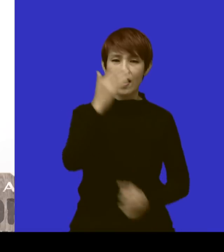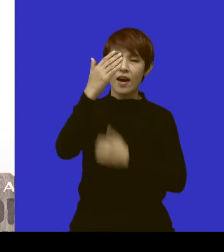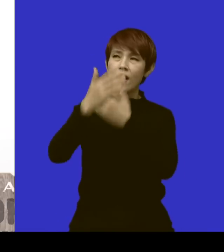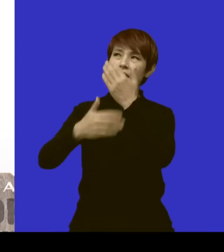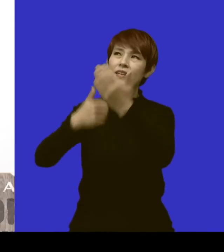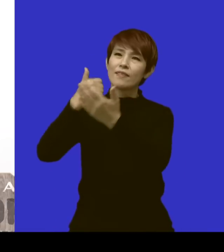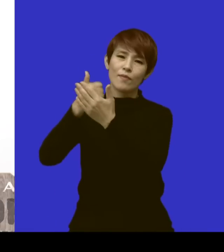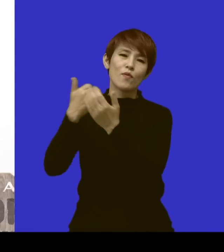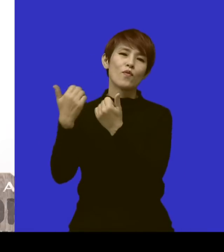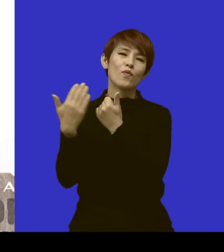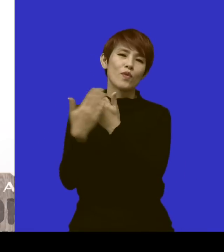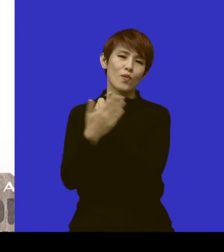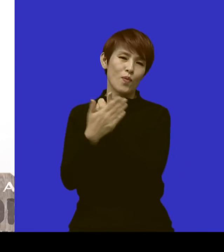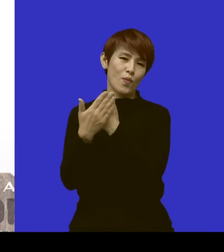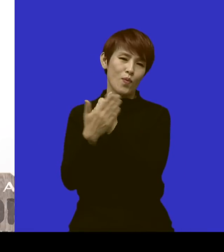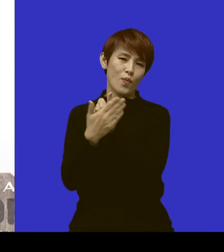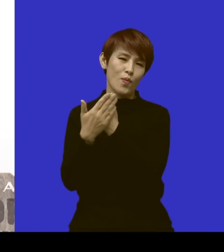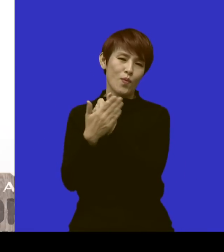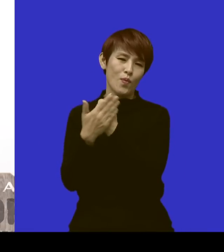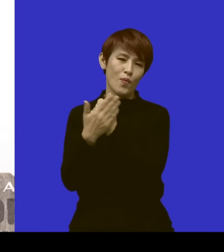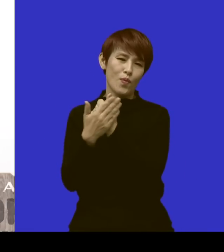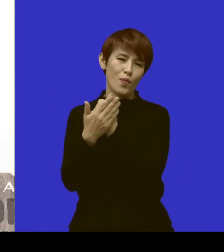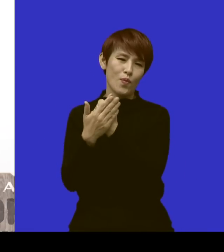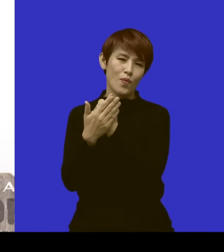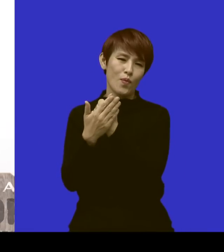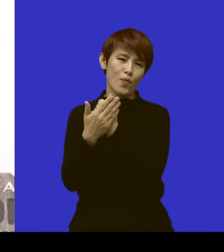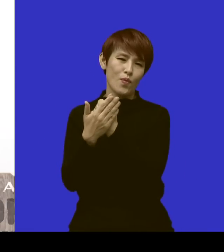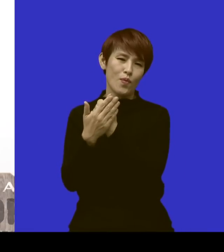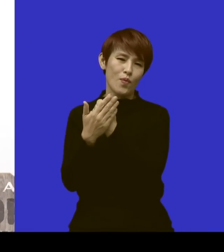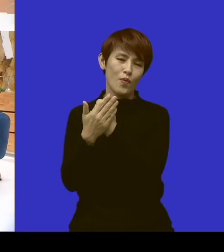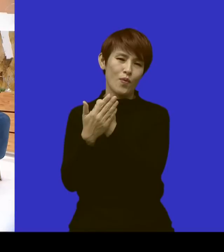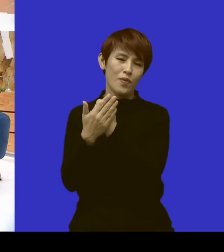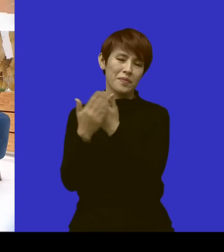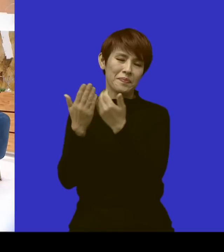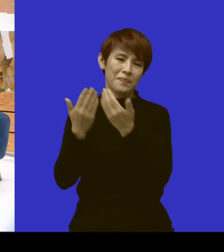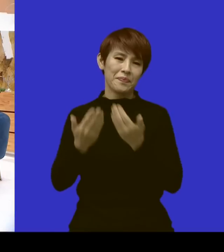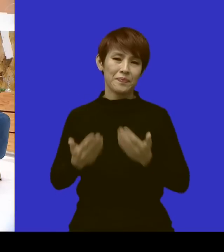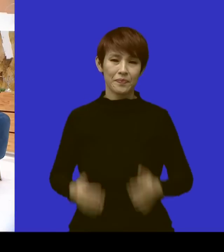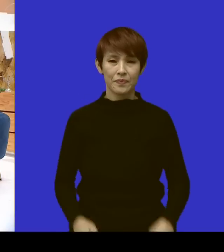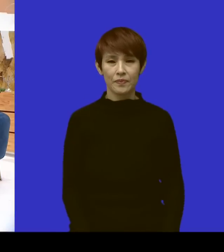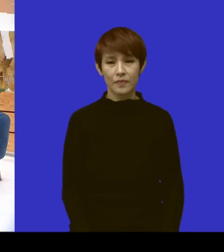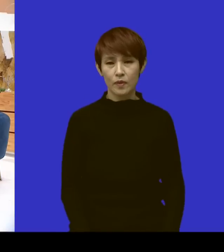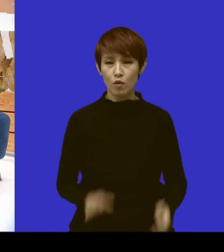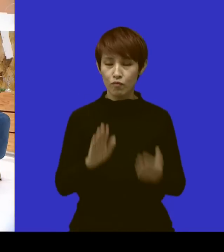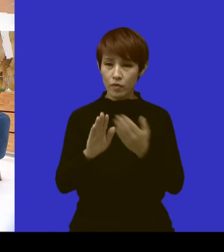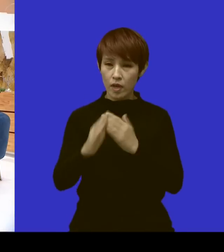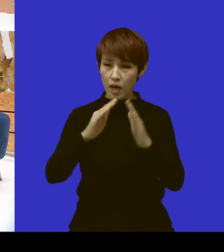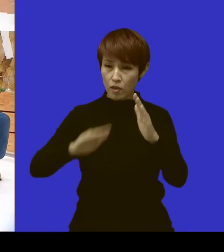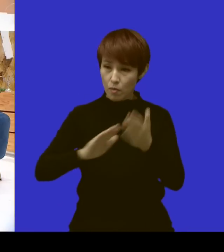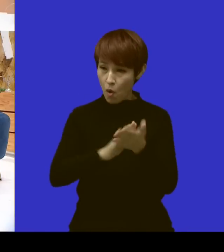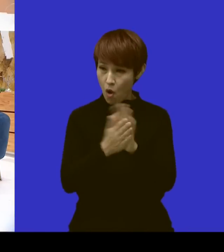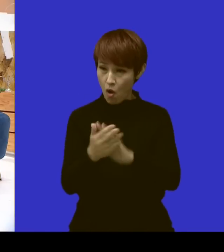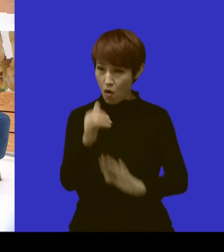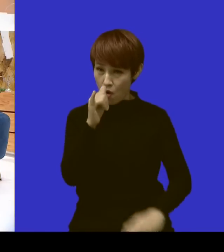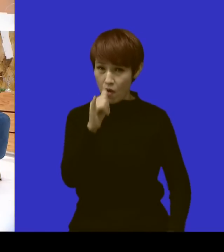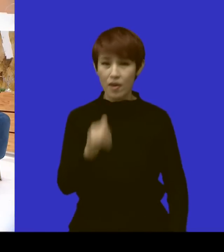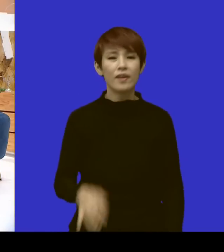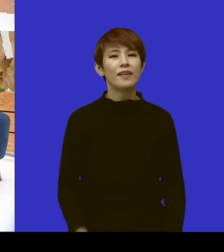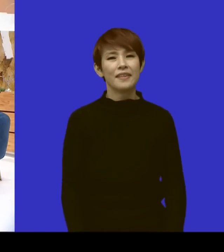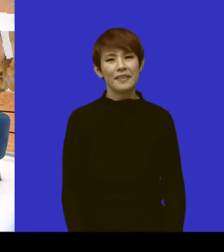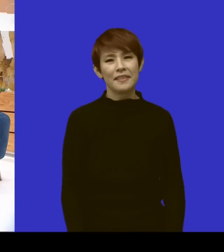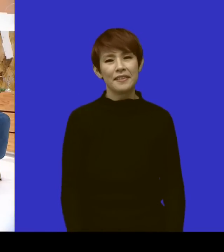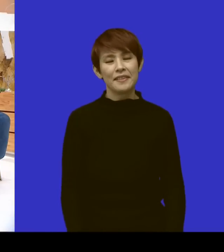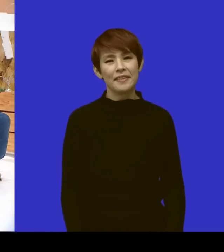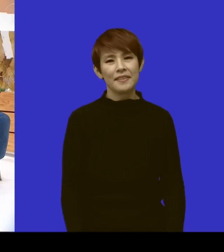위로가 네 저에게 닿기 시작했던 것 네. 같아요. 그럼 그 이후에 이제 가정에 좀 변화가 많이 생겼겠네요. 네,